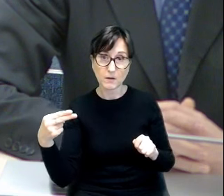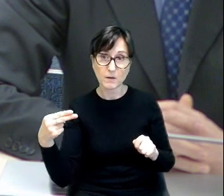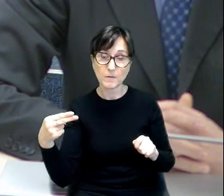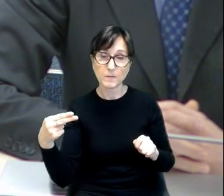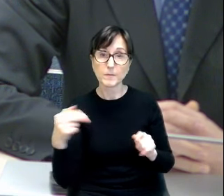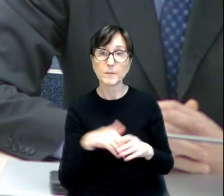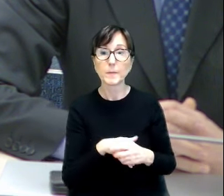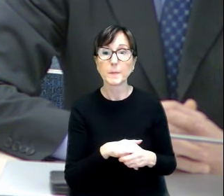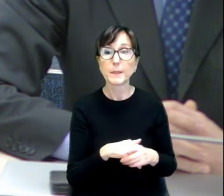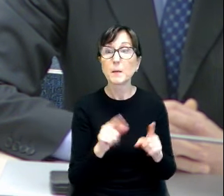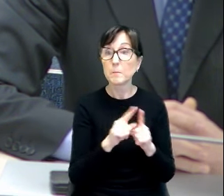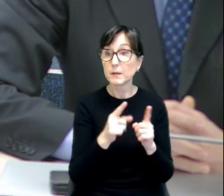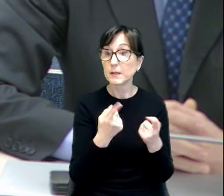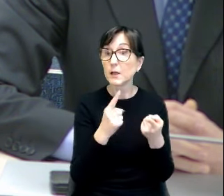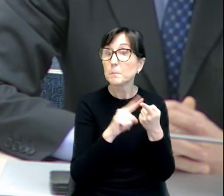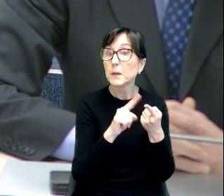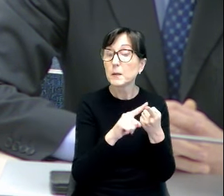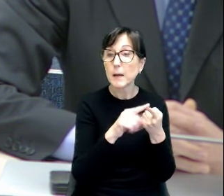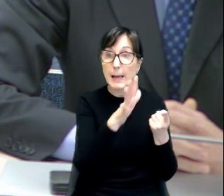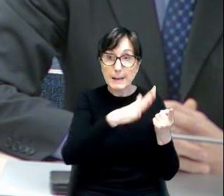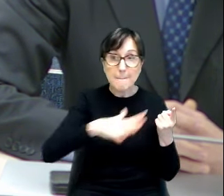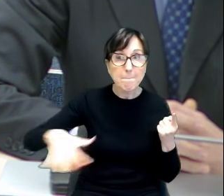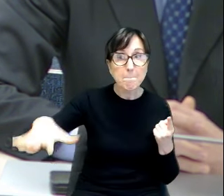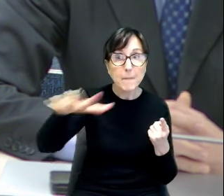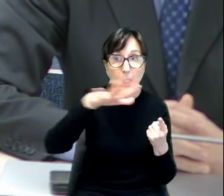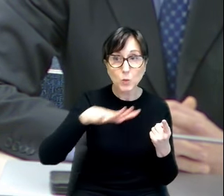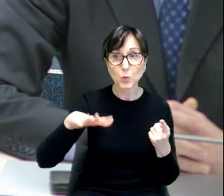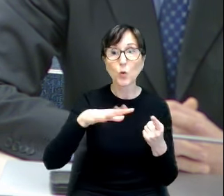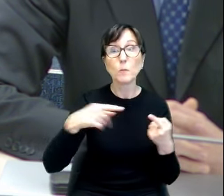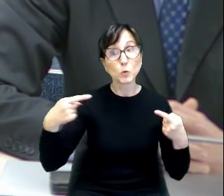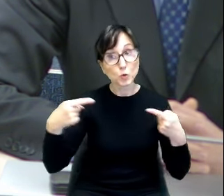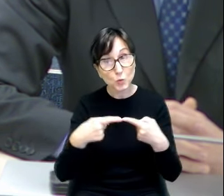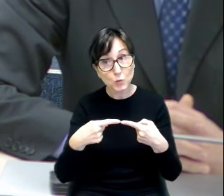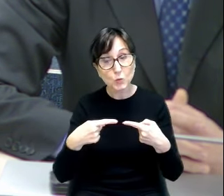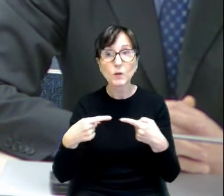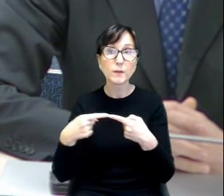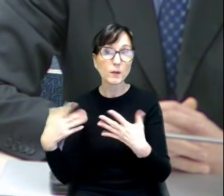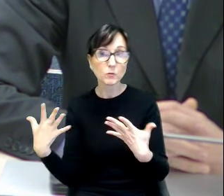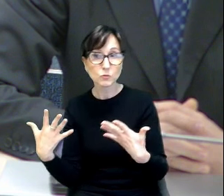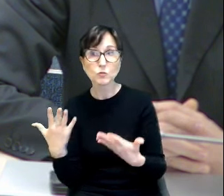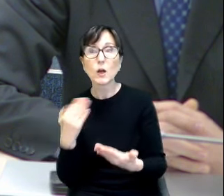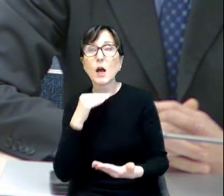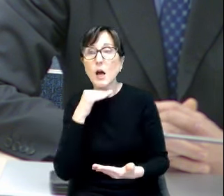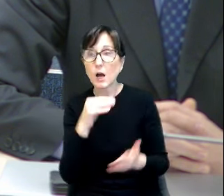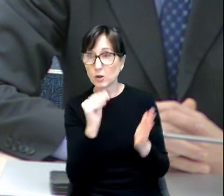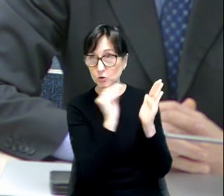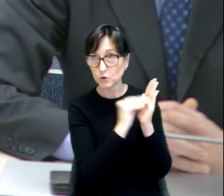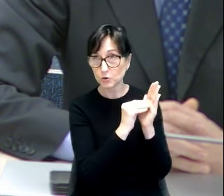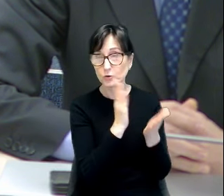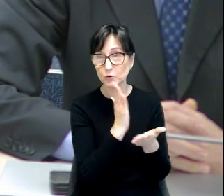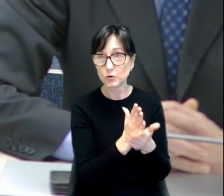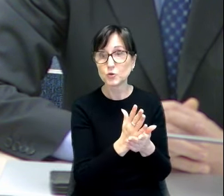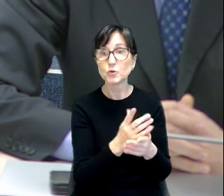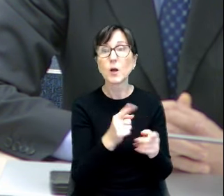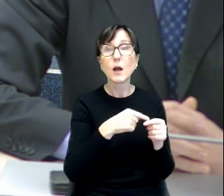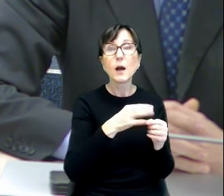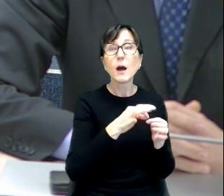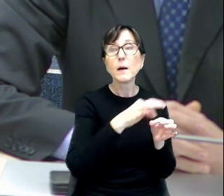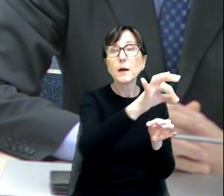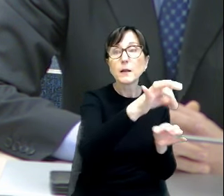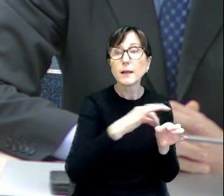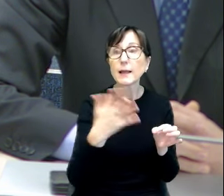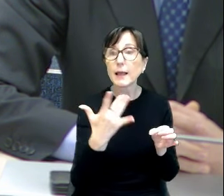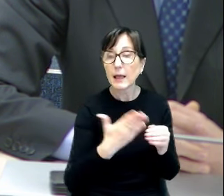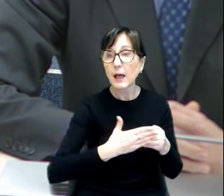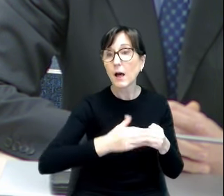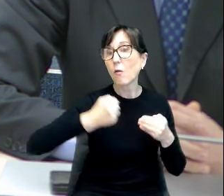bendruomenės pritarimas seniūaičiai ir taip toliau parašyta viskas yra koncentracija atstumai viskas yra šituo